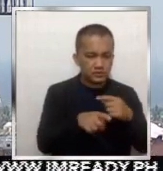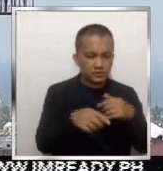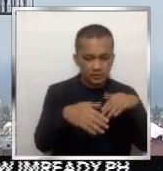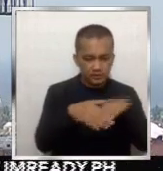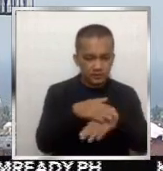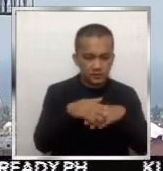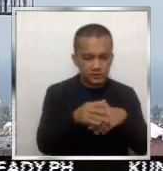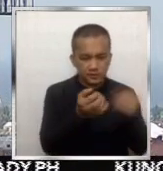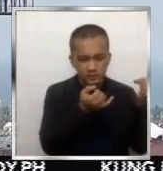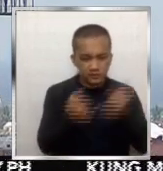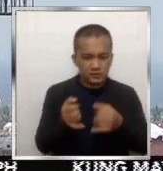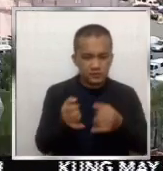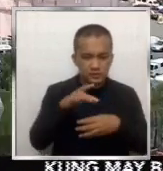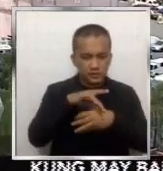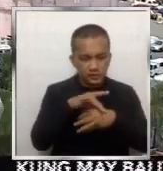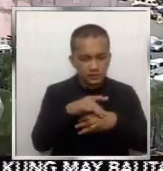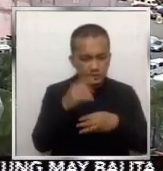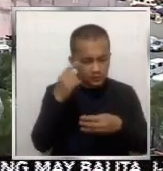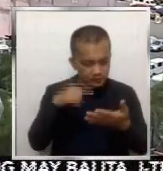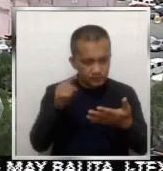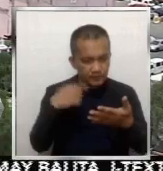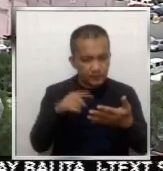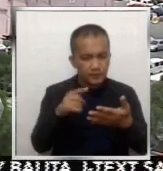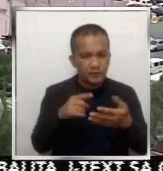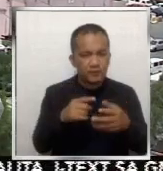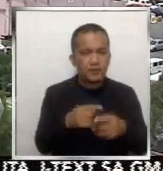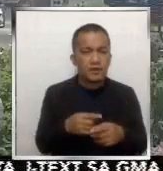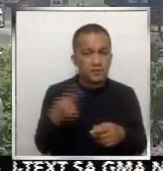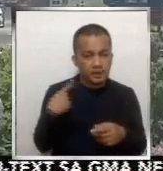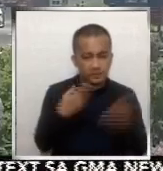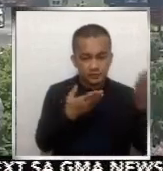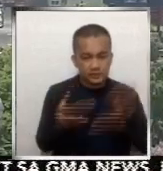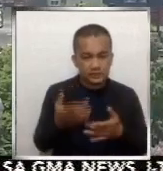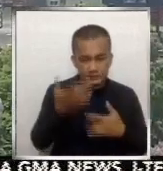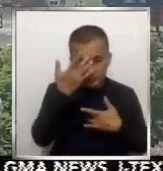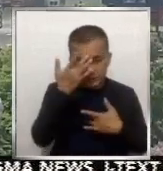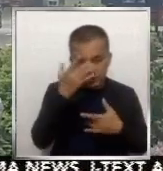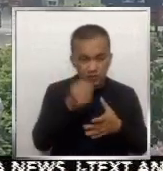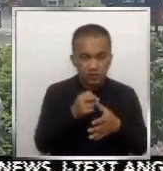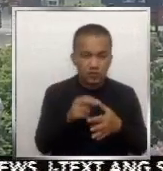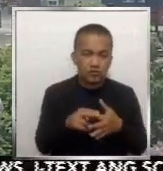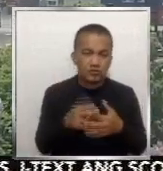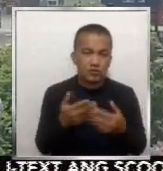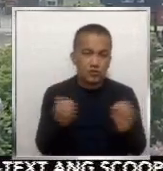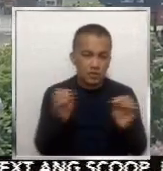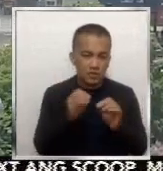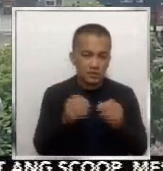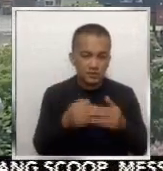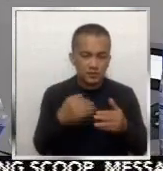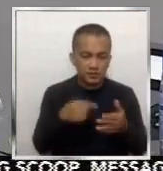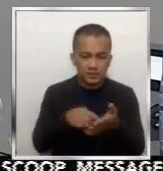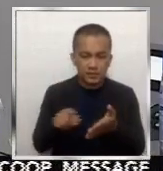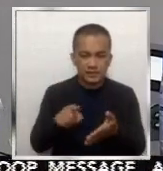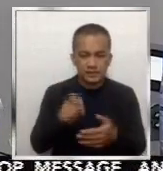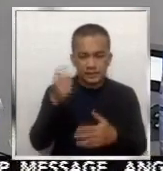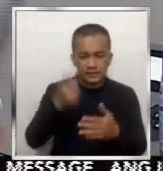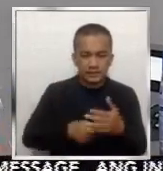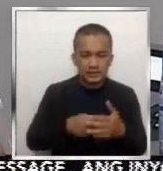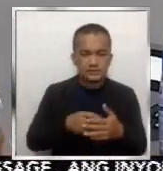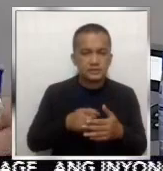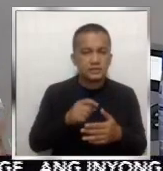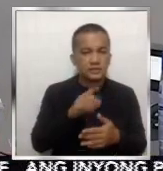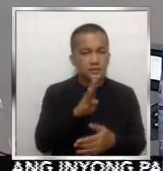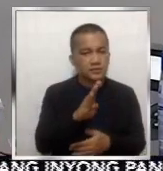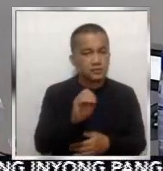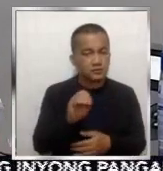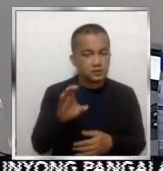meat products para ma-inspeksyon kung may dala ang mga itong sakit o wala bago magbayad ng taripa sa Bureau of Customs. Pero sa tingin ng DA,